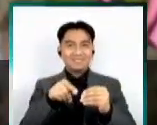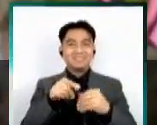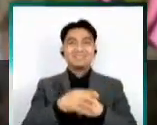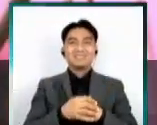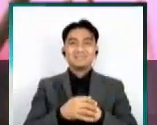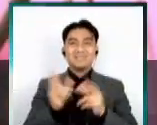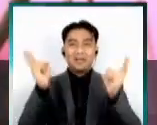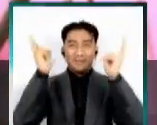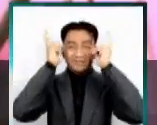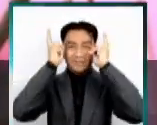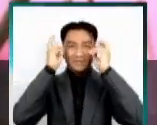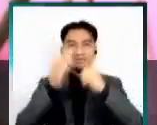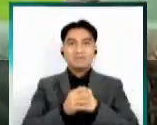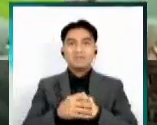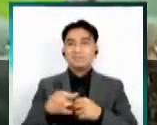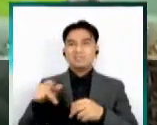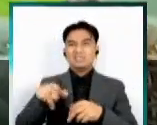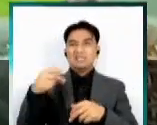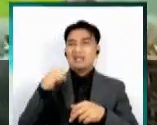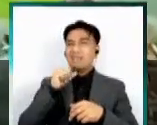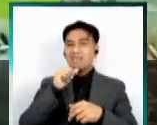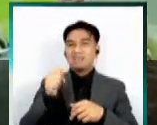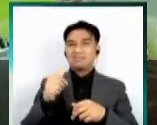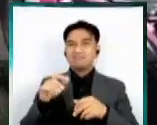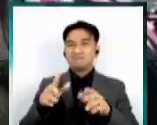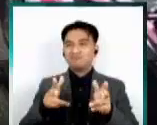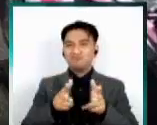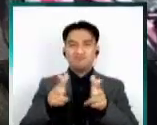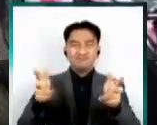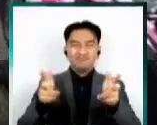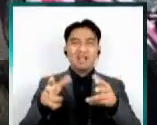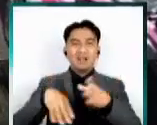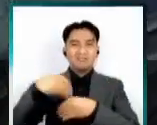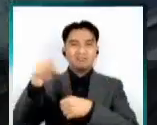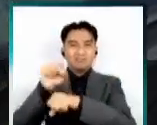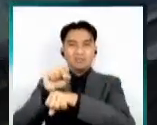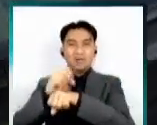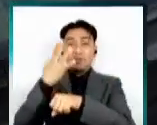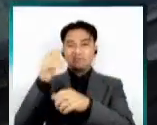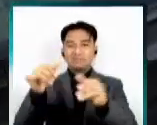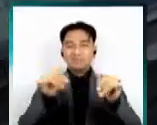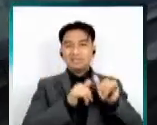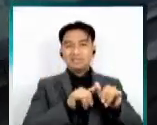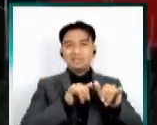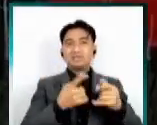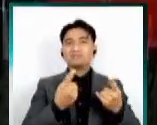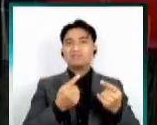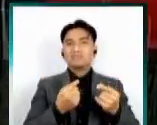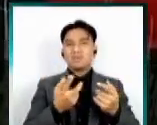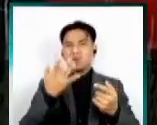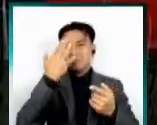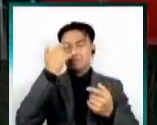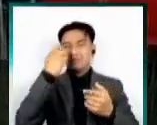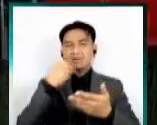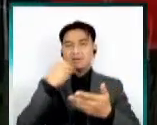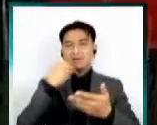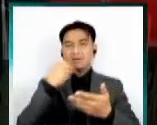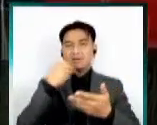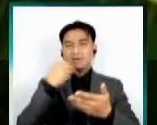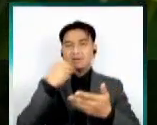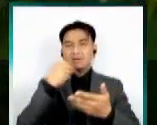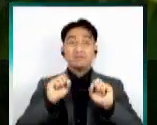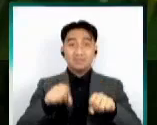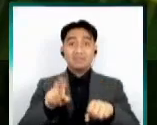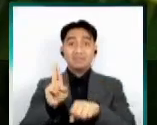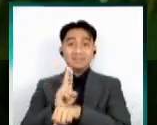taxi. Kumunti kasi ang mga pasahero ng magka-pandemya. Bawas stress na raw ang pagtatanim, dagdag makakain pa ang mga